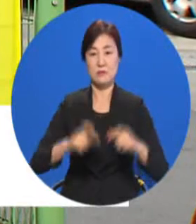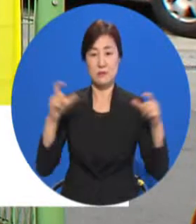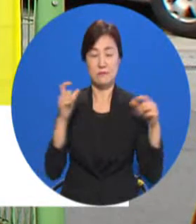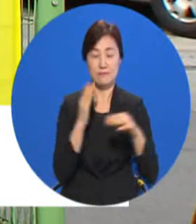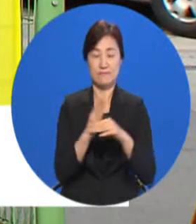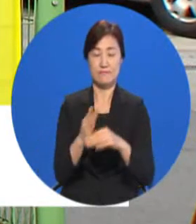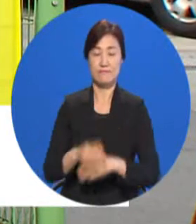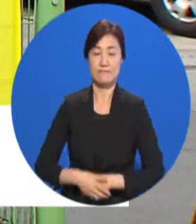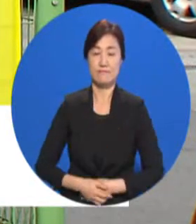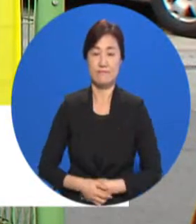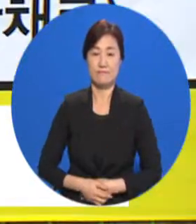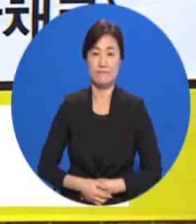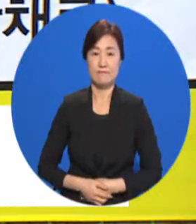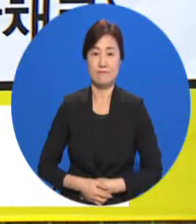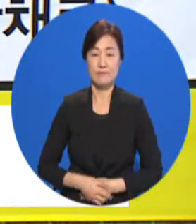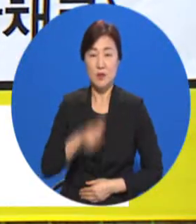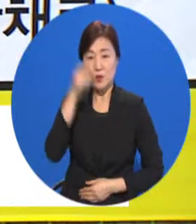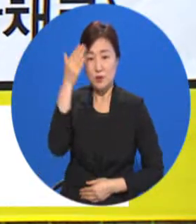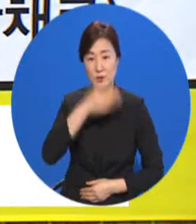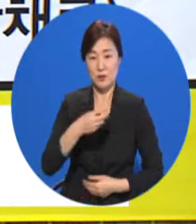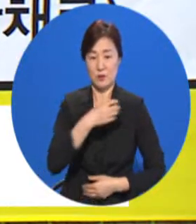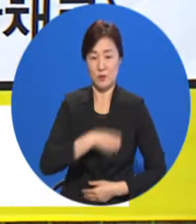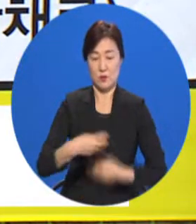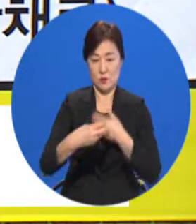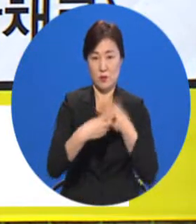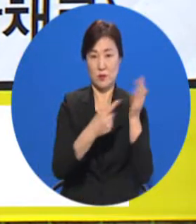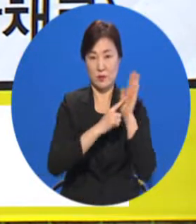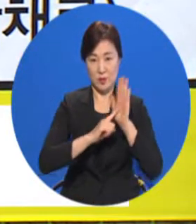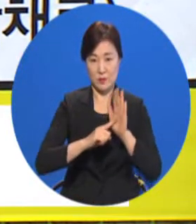있습니다. 여수시 보건소에 따르면